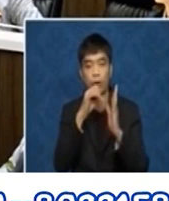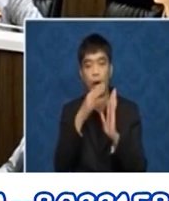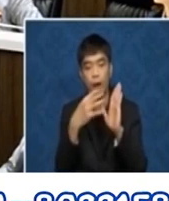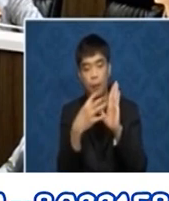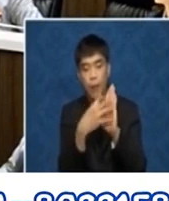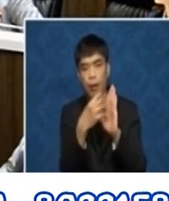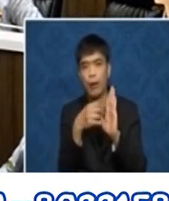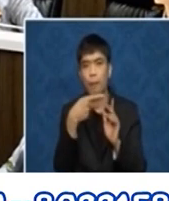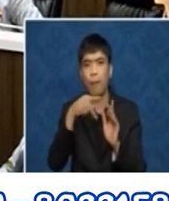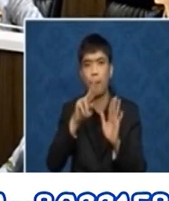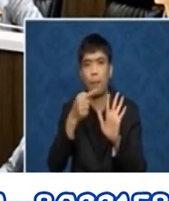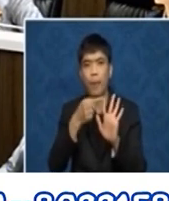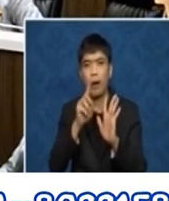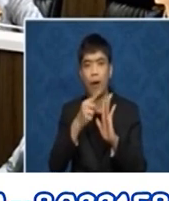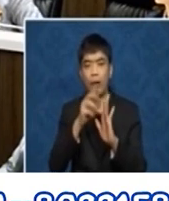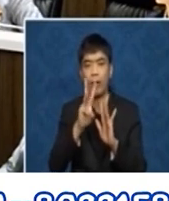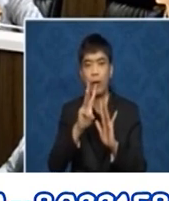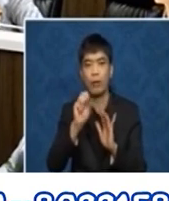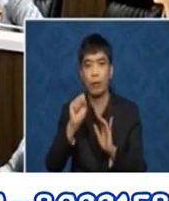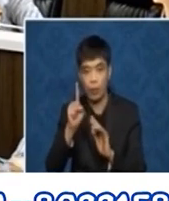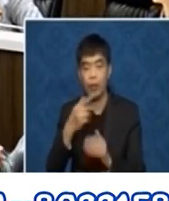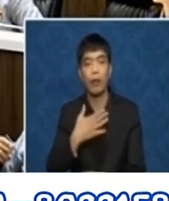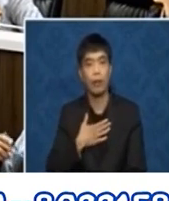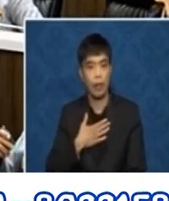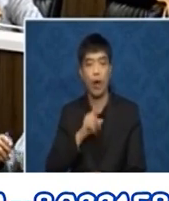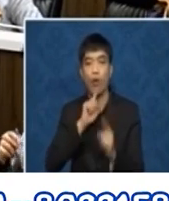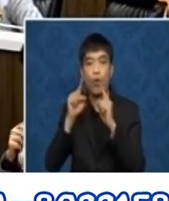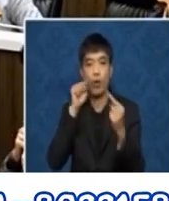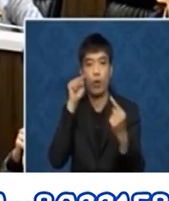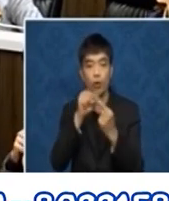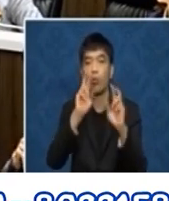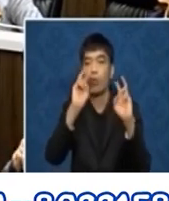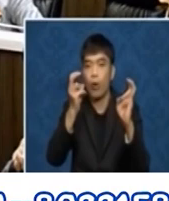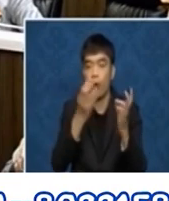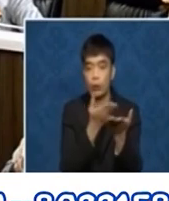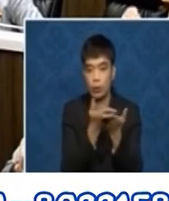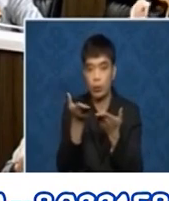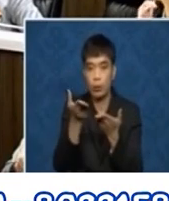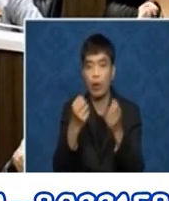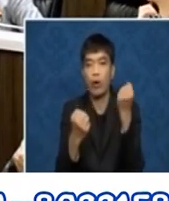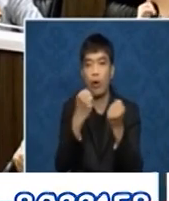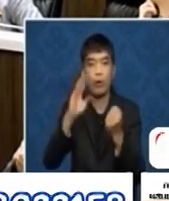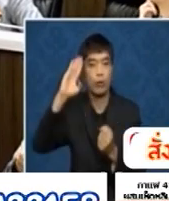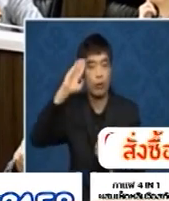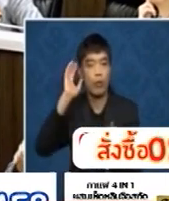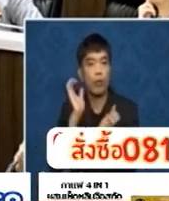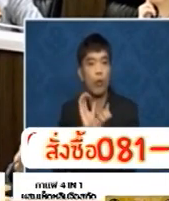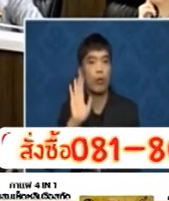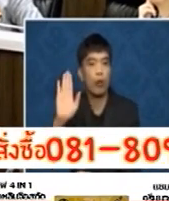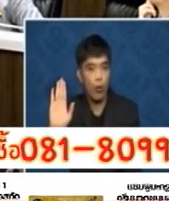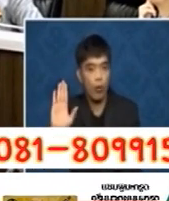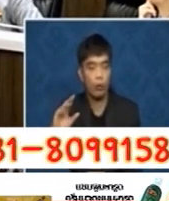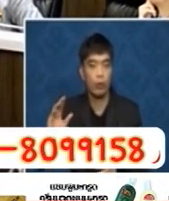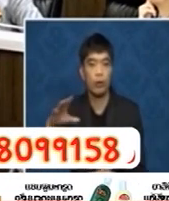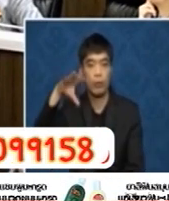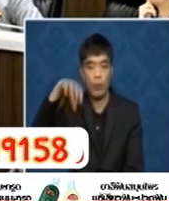ปรายการจัดเช่ารถของสำนักงานตำรวจแห่งชาติประจำปี2567ครับท่านประธานครับผมทราบดีว่าสำนักงานตำรวจแห่งช